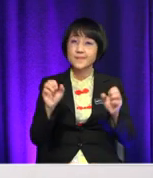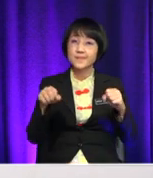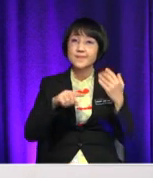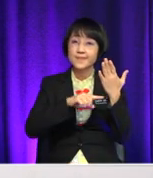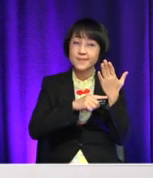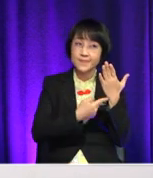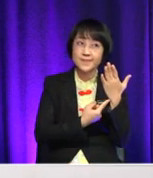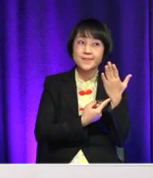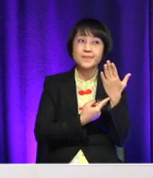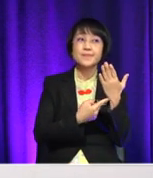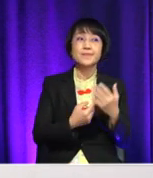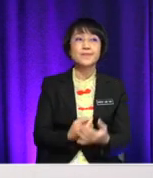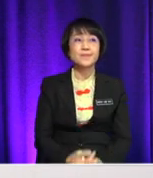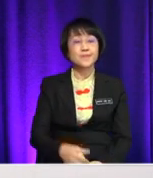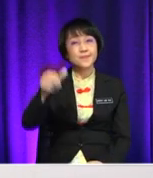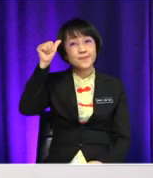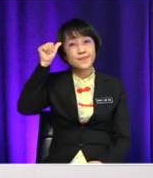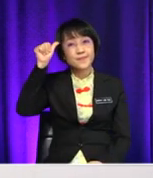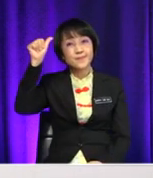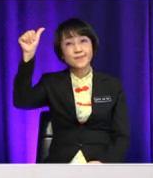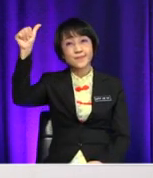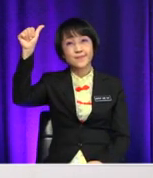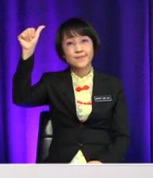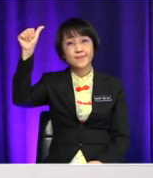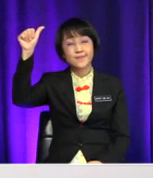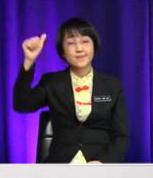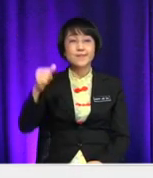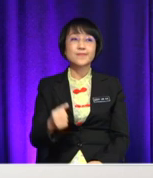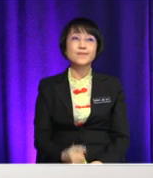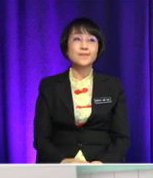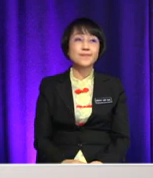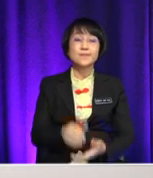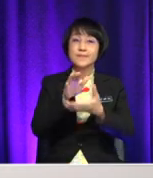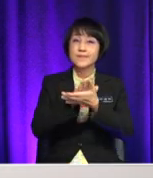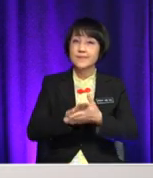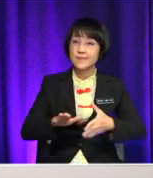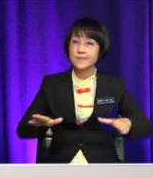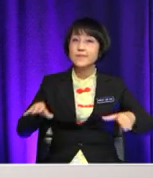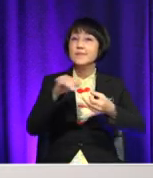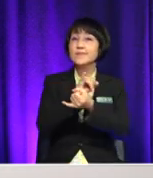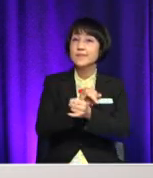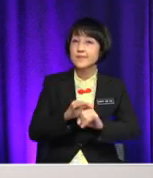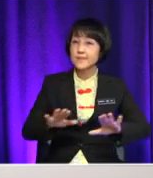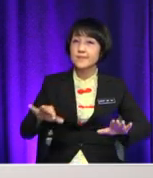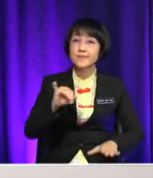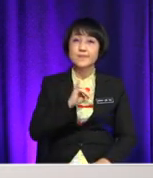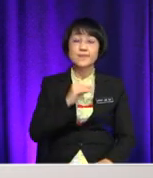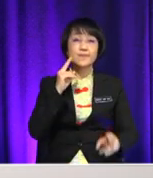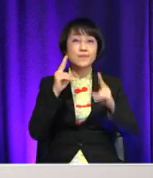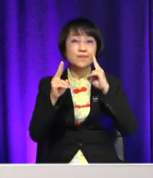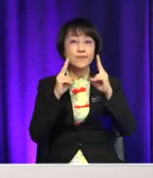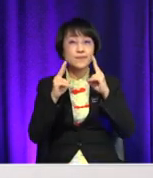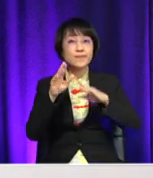rrahim Assalamualaikum warahmatullahi wabarakatuh dan salam sejahtera saya ucapkan kepada